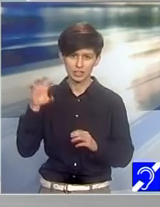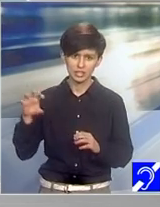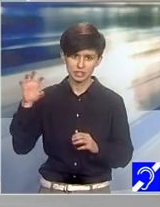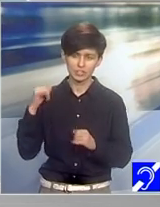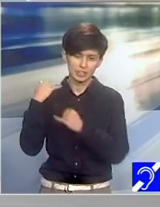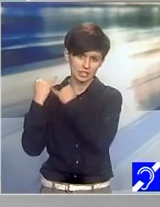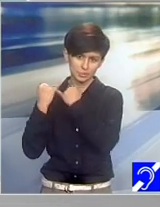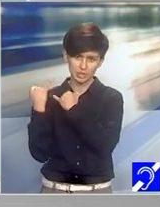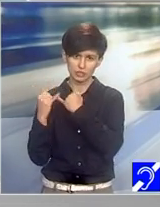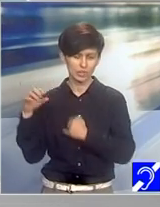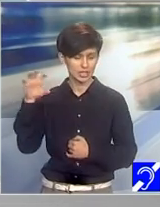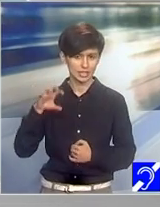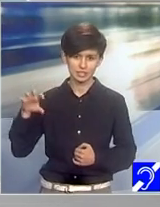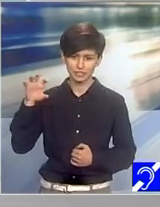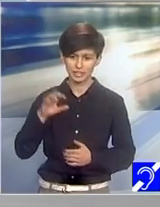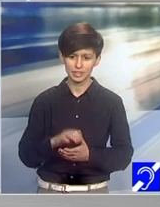Transilvaniei.